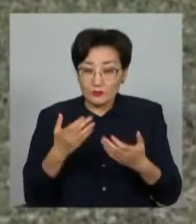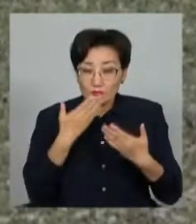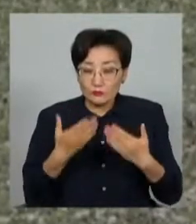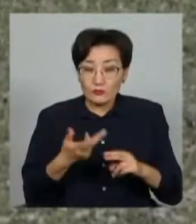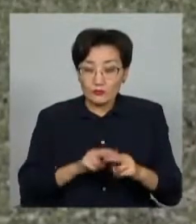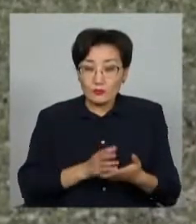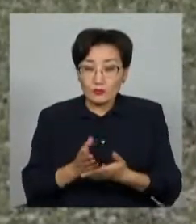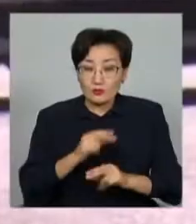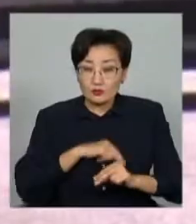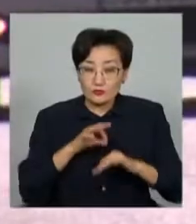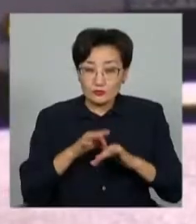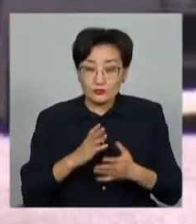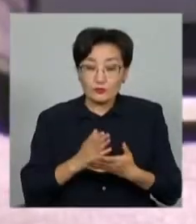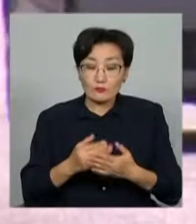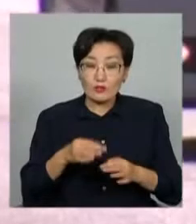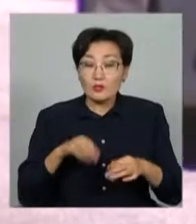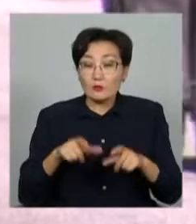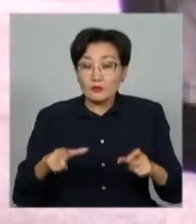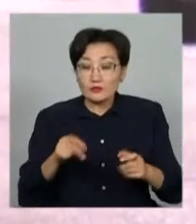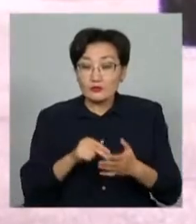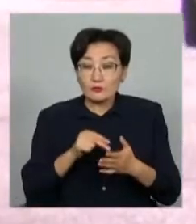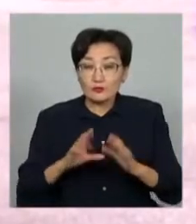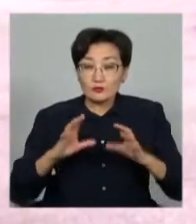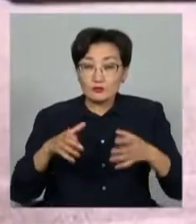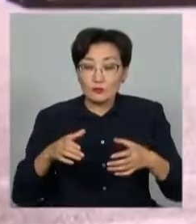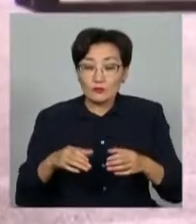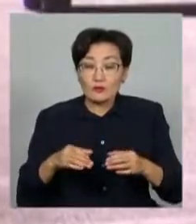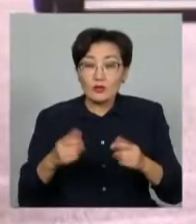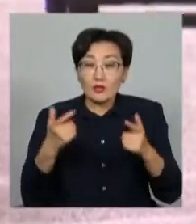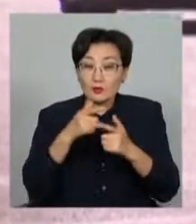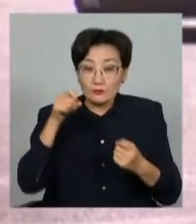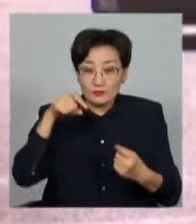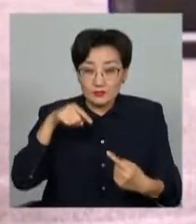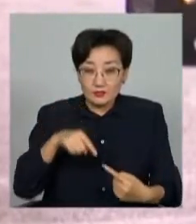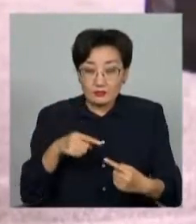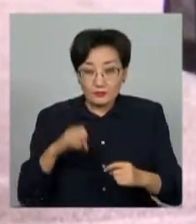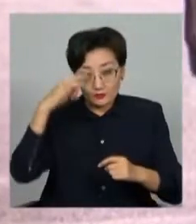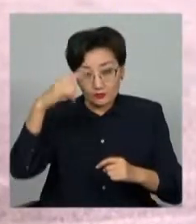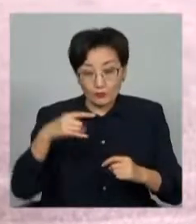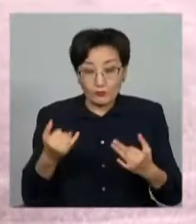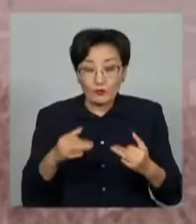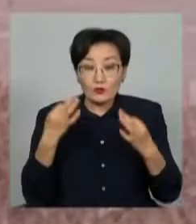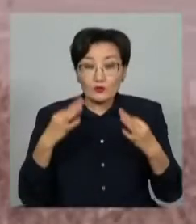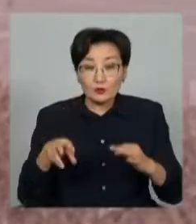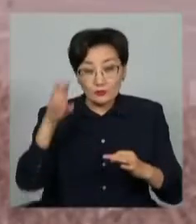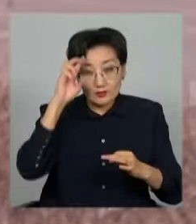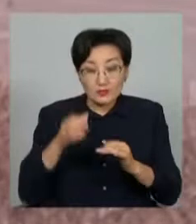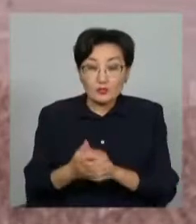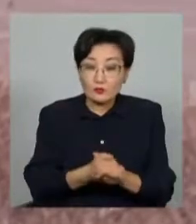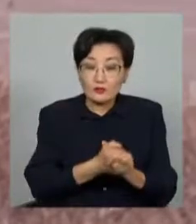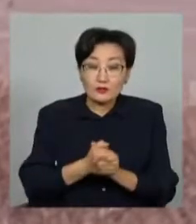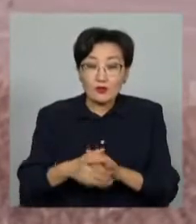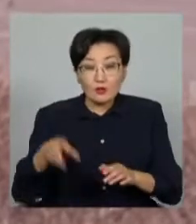бойынша жұмыс жүргізіліп жатыр. Тұтынушылар бағасының дүниежүзілік дерекқоры мәліметтеріне сәйкес, Қазақстан бүгінде тәуелсіз мемлекеттер